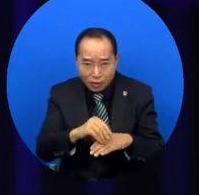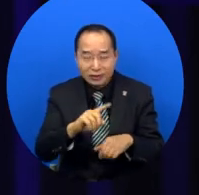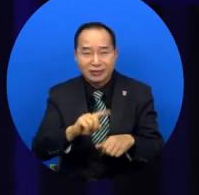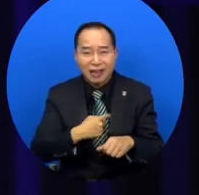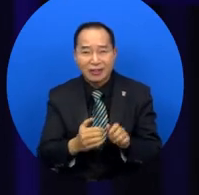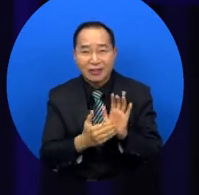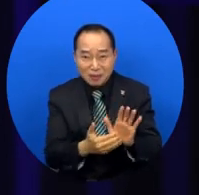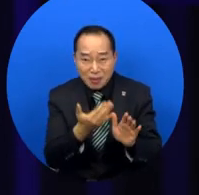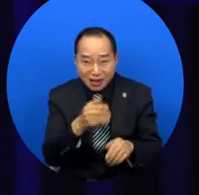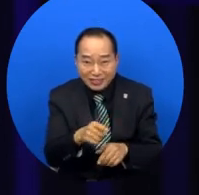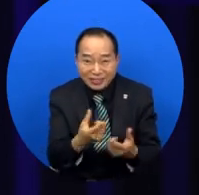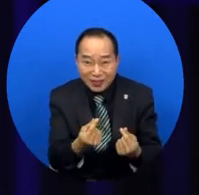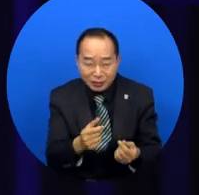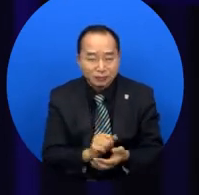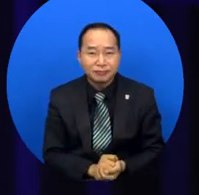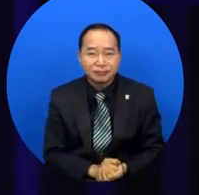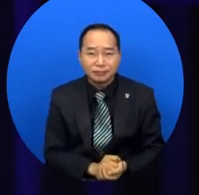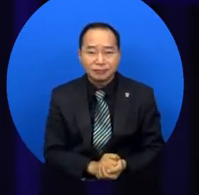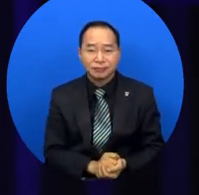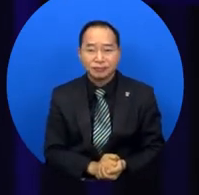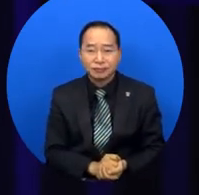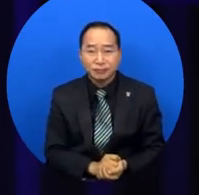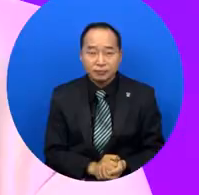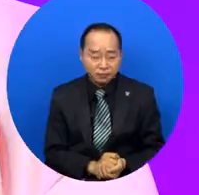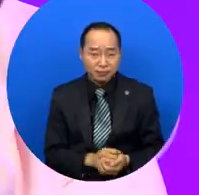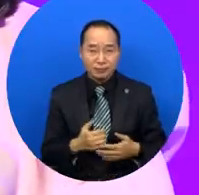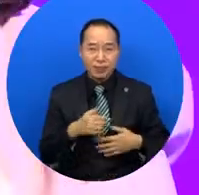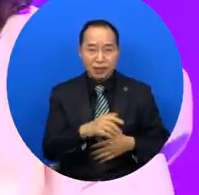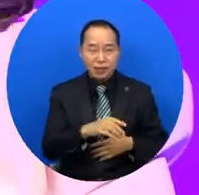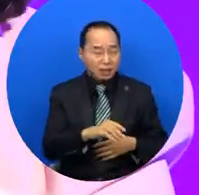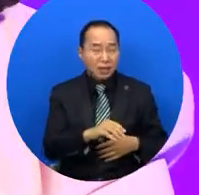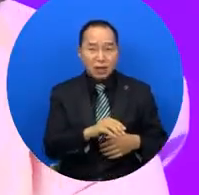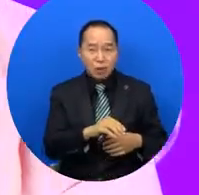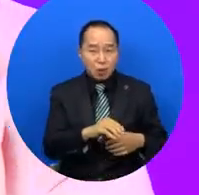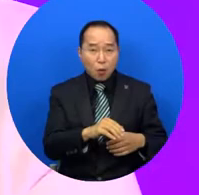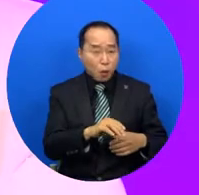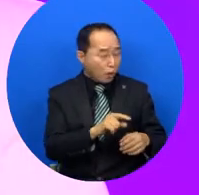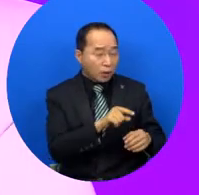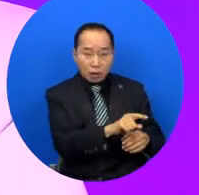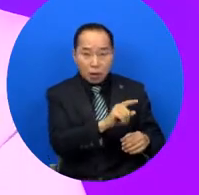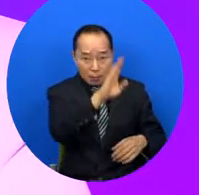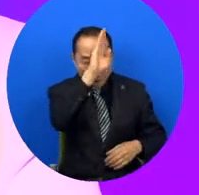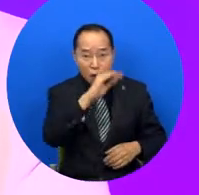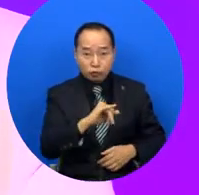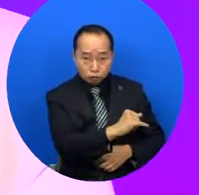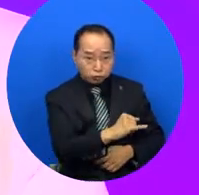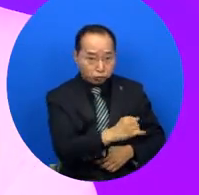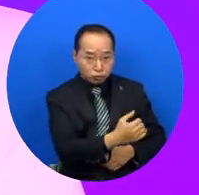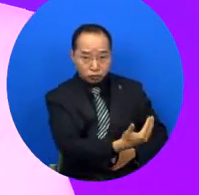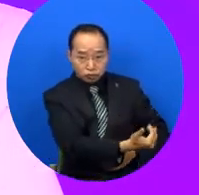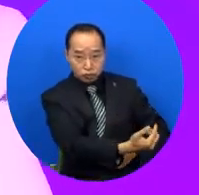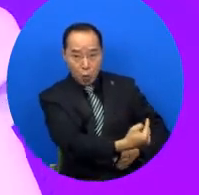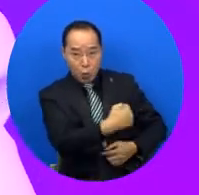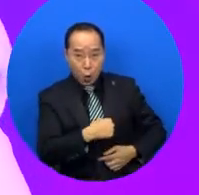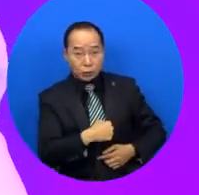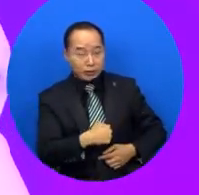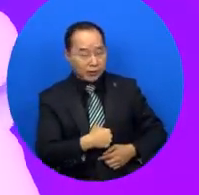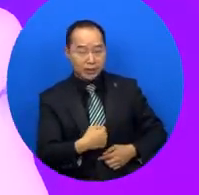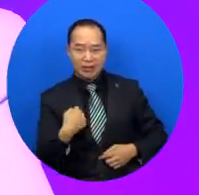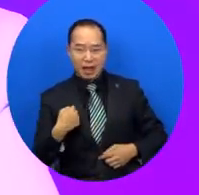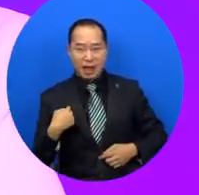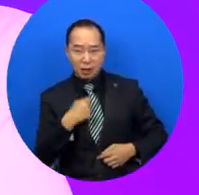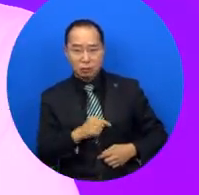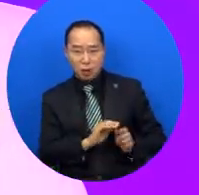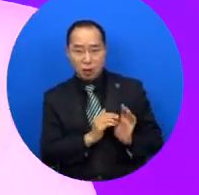잡아먹는 게 면역이잖아요. 근데 자가 면역은 애들이 박테리아를 잡아먹어야 되는데 자가 나를 공격하는 게